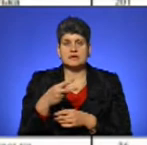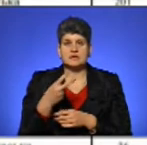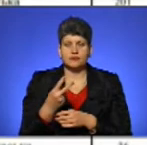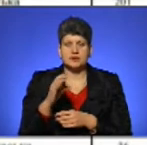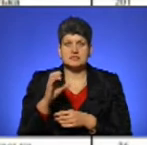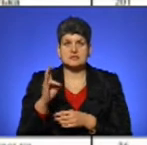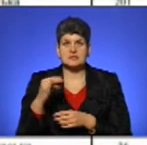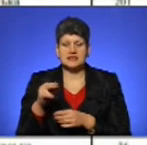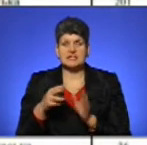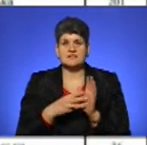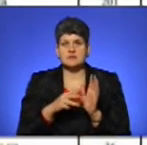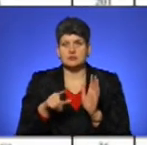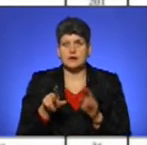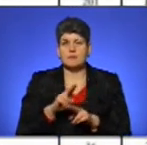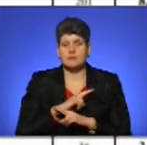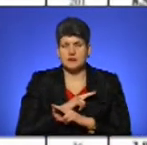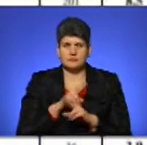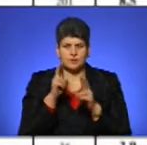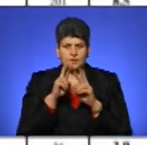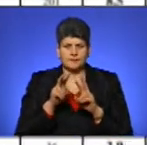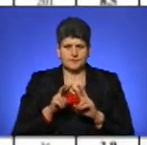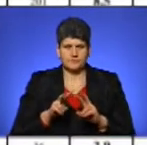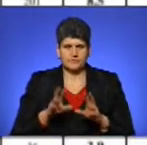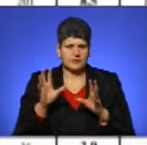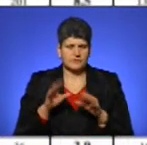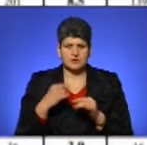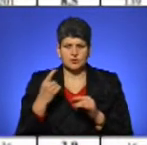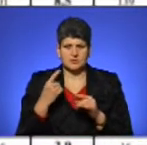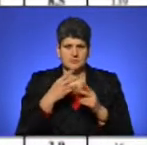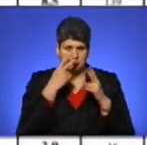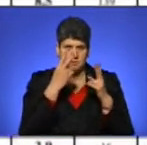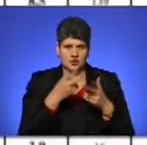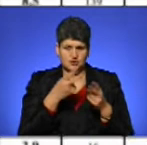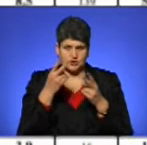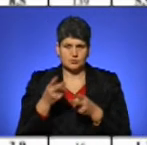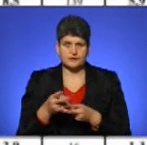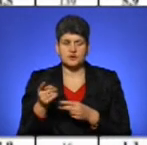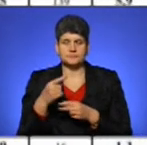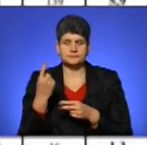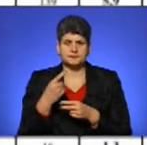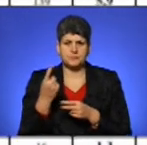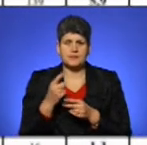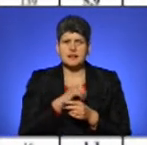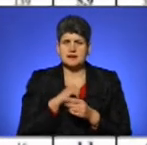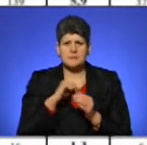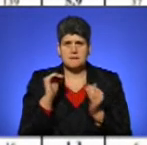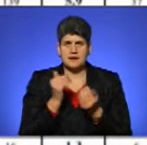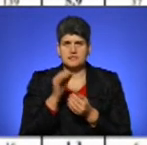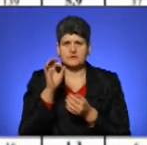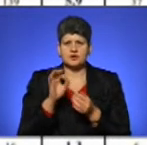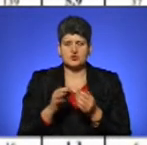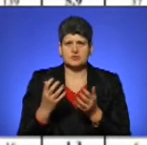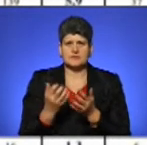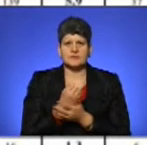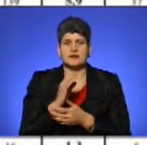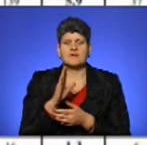людей померли. Проаналізувавши цю статистику, всіх областей статистику, ми бачимо, що на Тернопільщині найнижчий відсоток виявлення